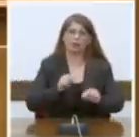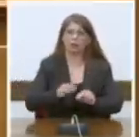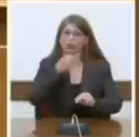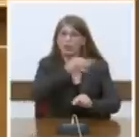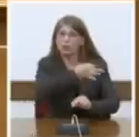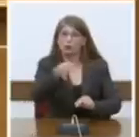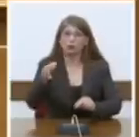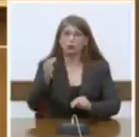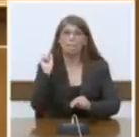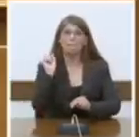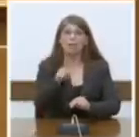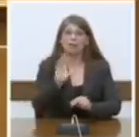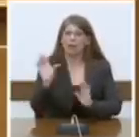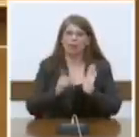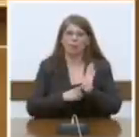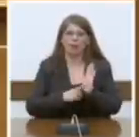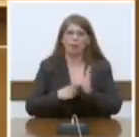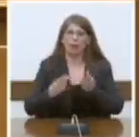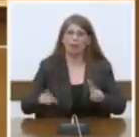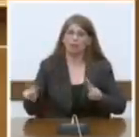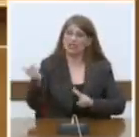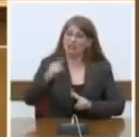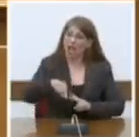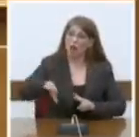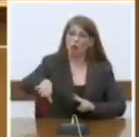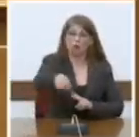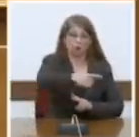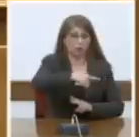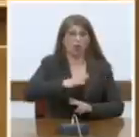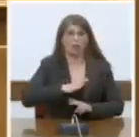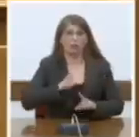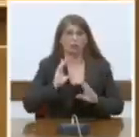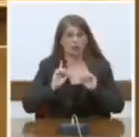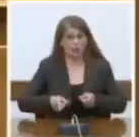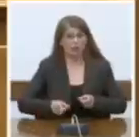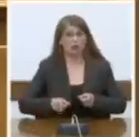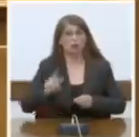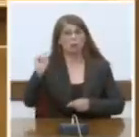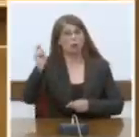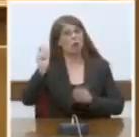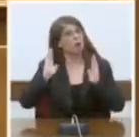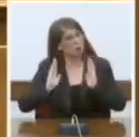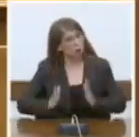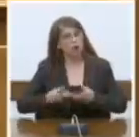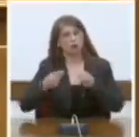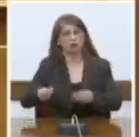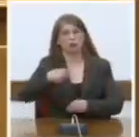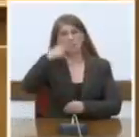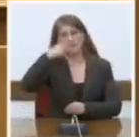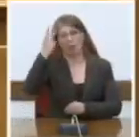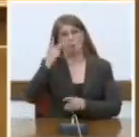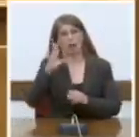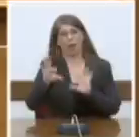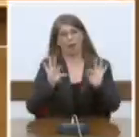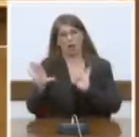μήνυμα. Ότι δεν πρέπει να επιτρέπουν σε άλλους να αποφασίζουν για τη ζωή τους. Ότι η πολιτική μπορεί να τους δώσει δικαιώματα επιλογής.